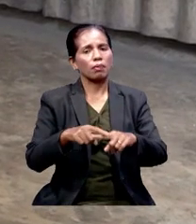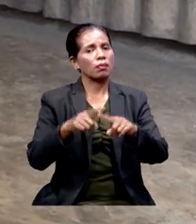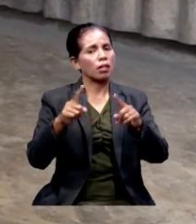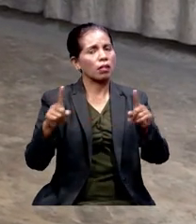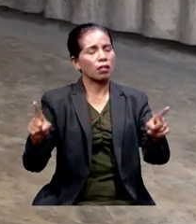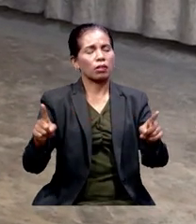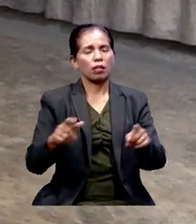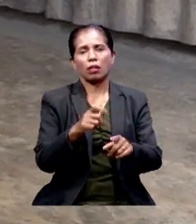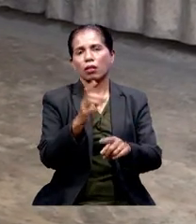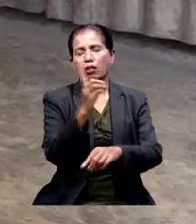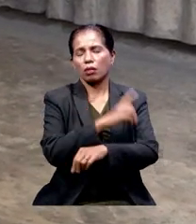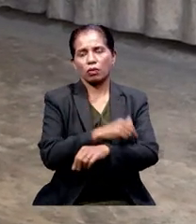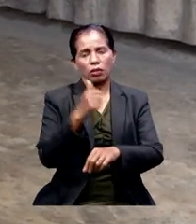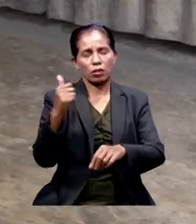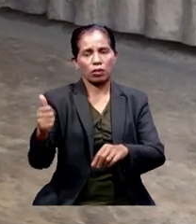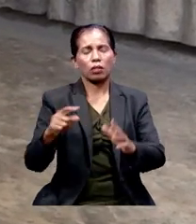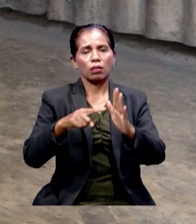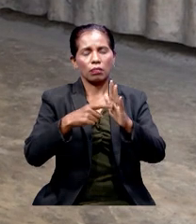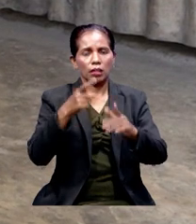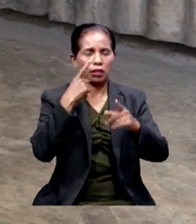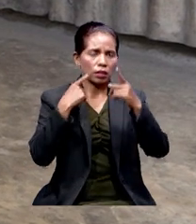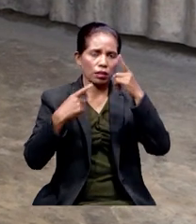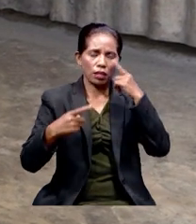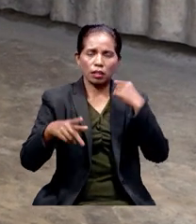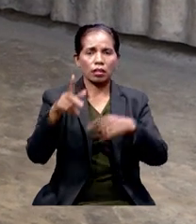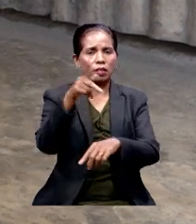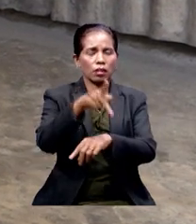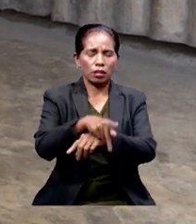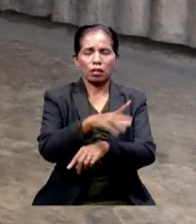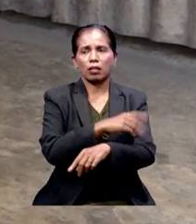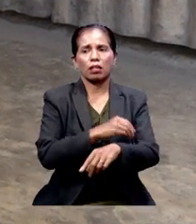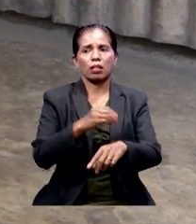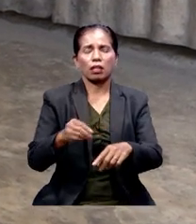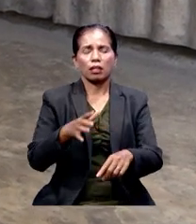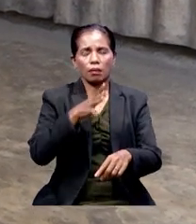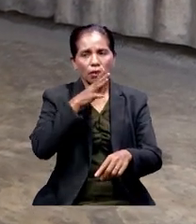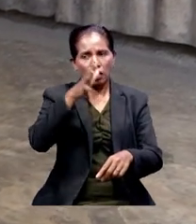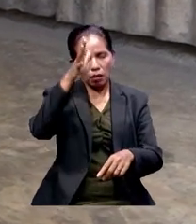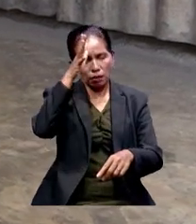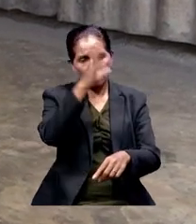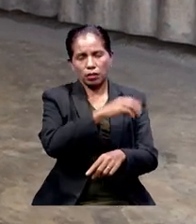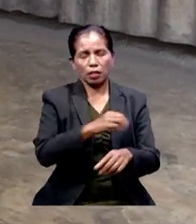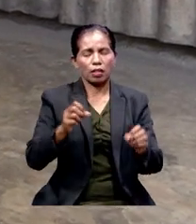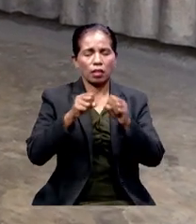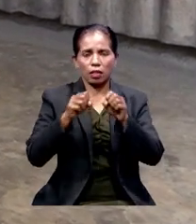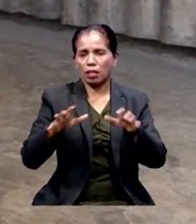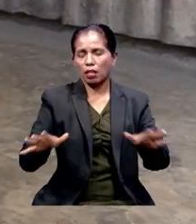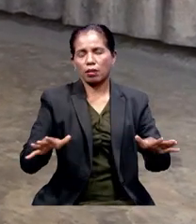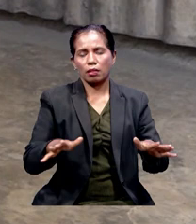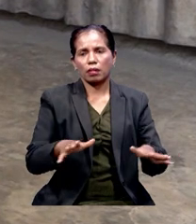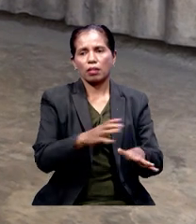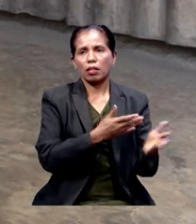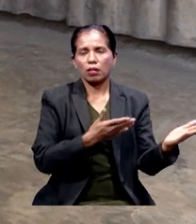tia lorum balo, Aldo hahu tanis lorum kalang. Nune halo Aldo ninang no aman la com paciência, ode lori